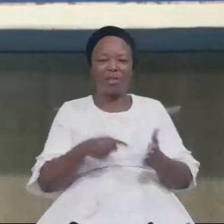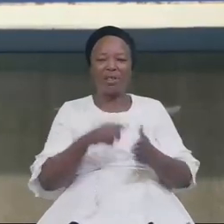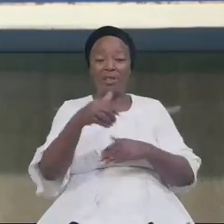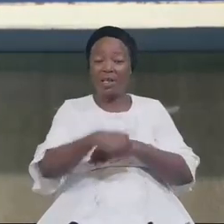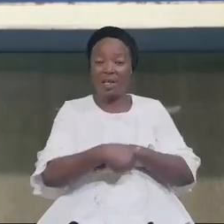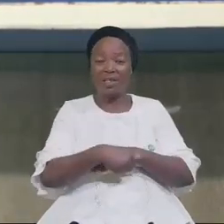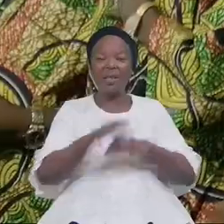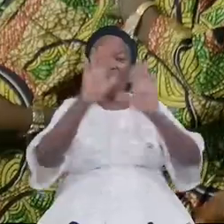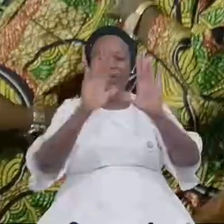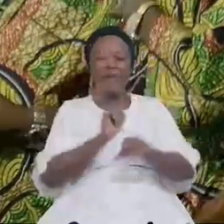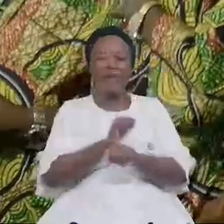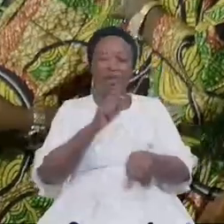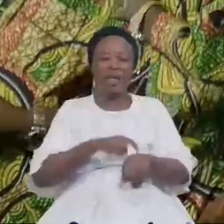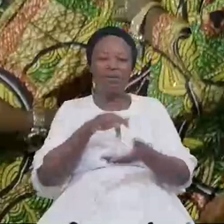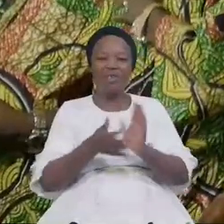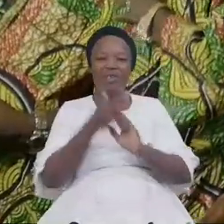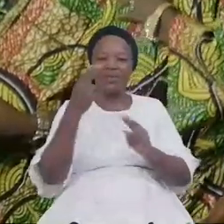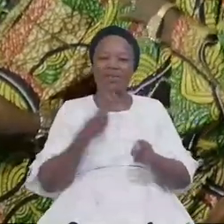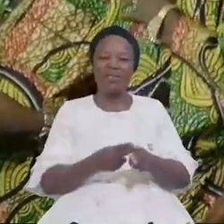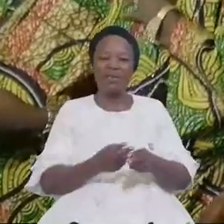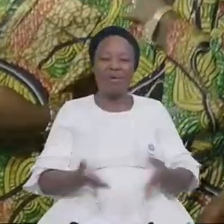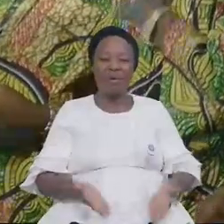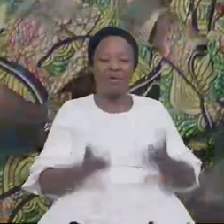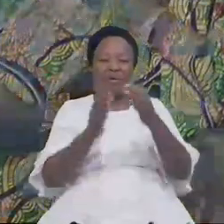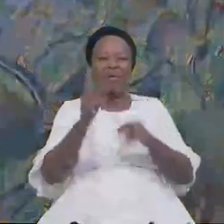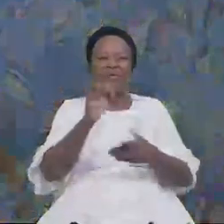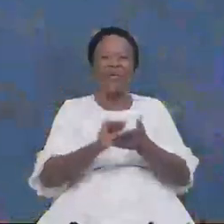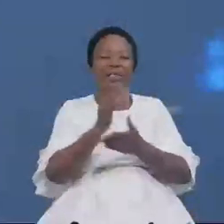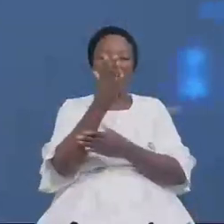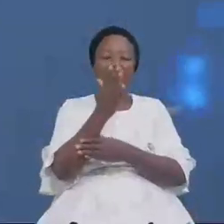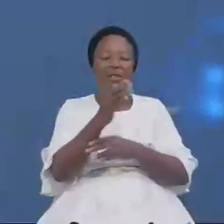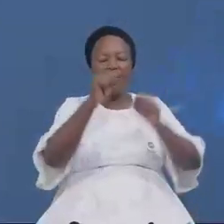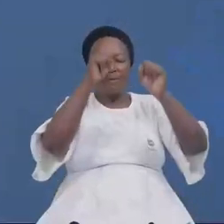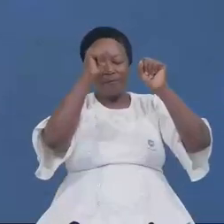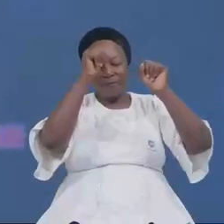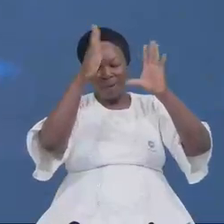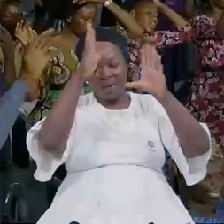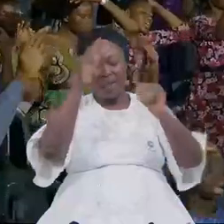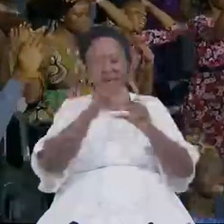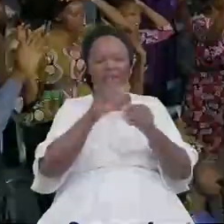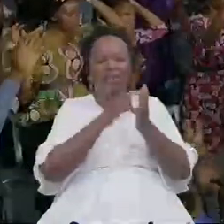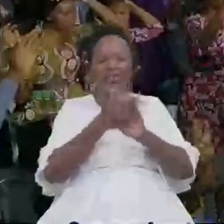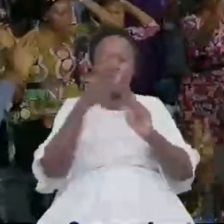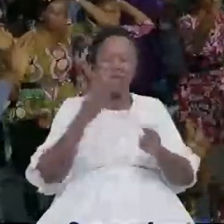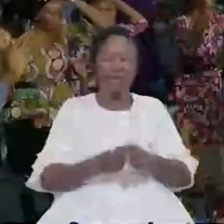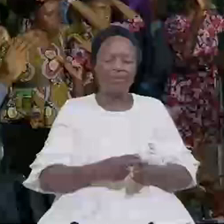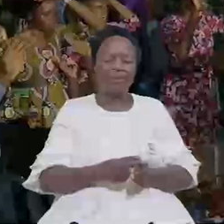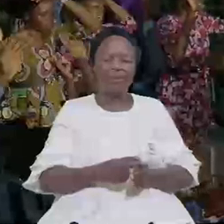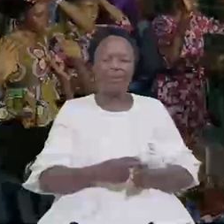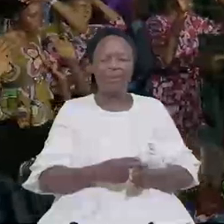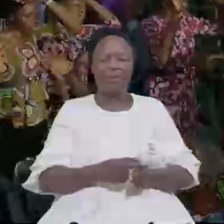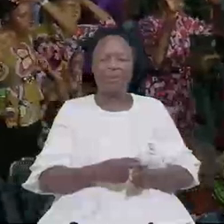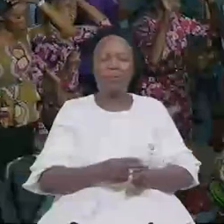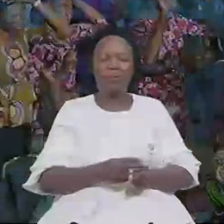du miracle. Levez la main là. Père, au nom de Jésus, nous